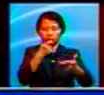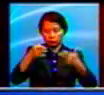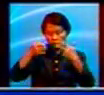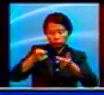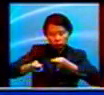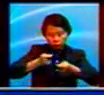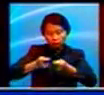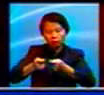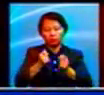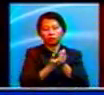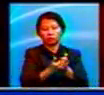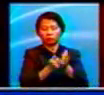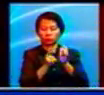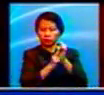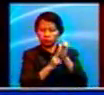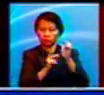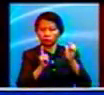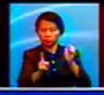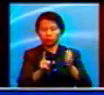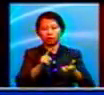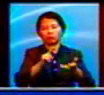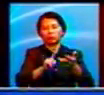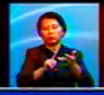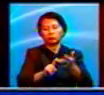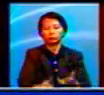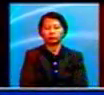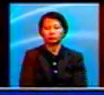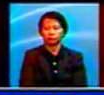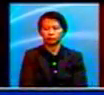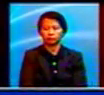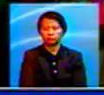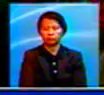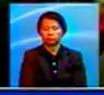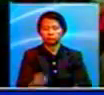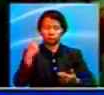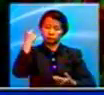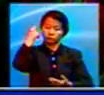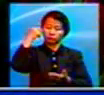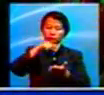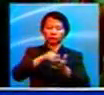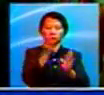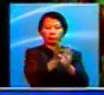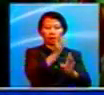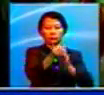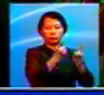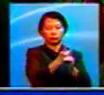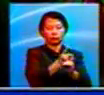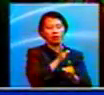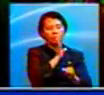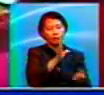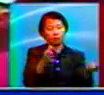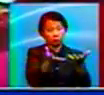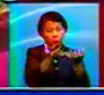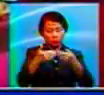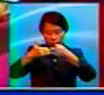urus tadbir syariah atau syariah governance. Baru-baru ini, Bank Dunia telah menyatakan hasrat untuk